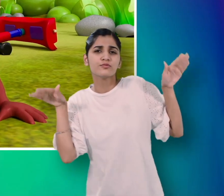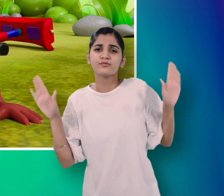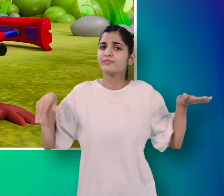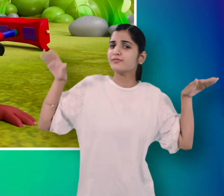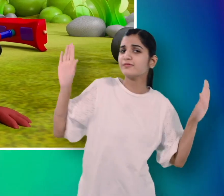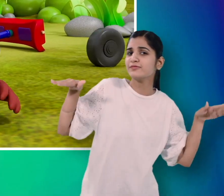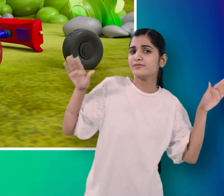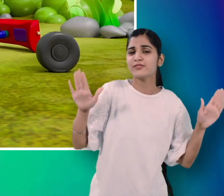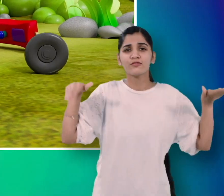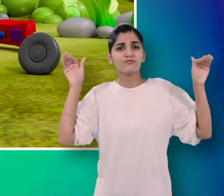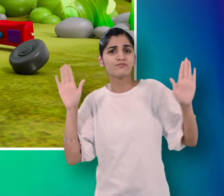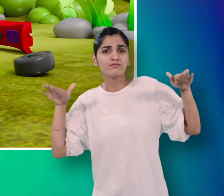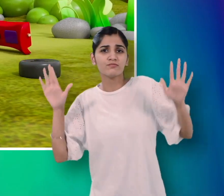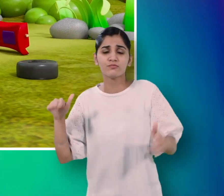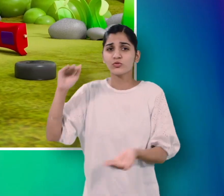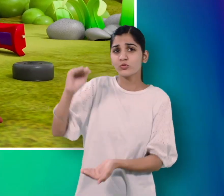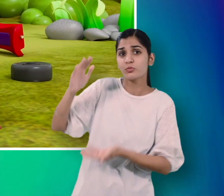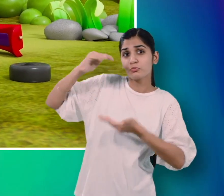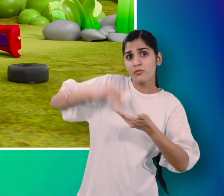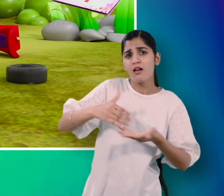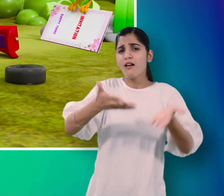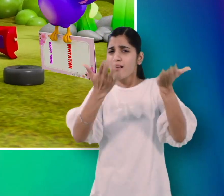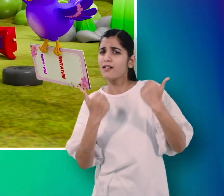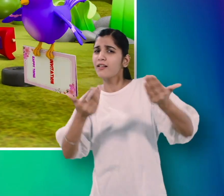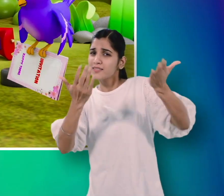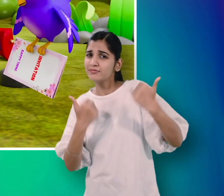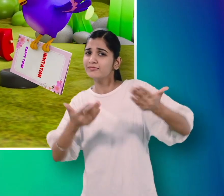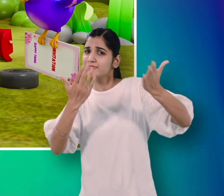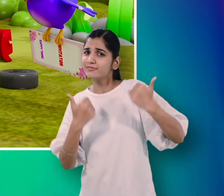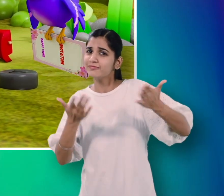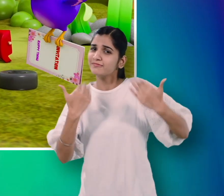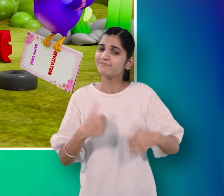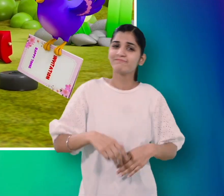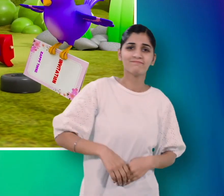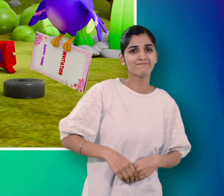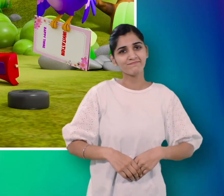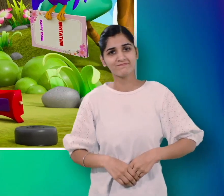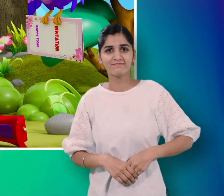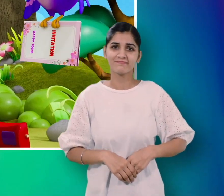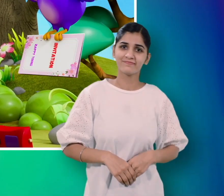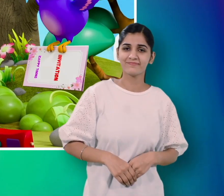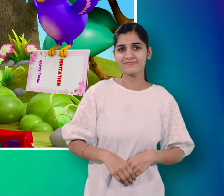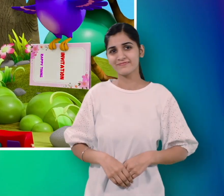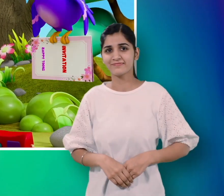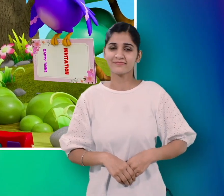आये चिडिया साथ हमारे चले बराती